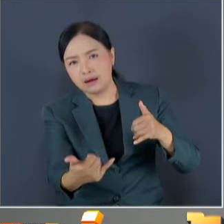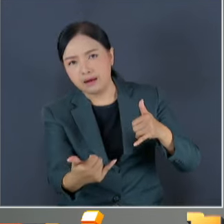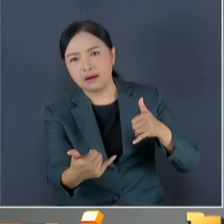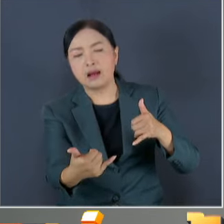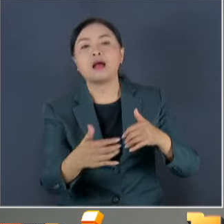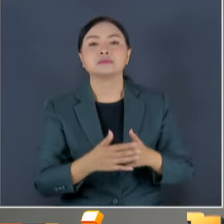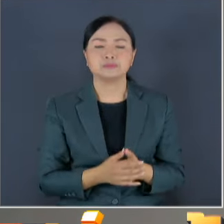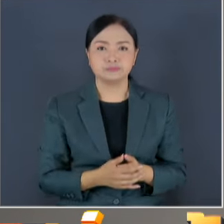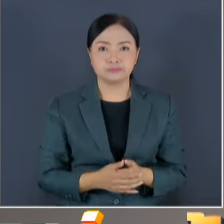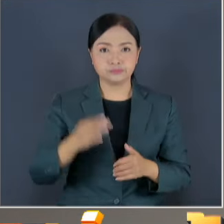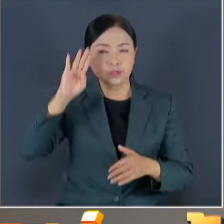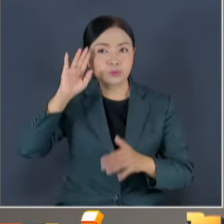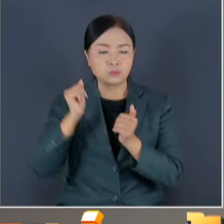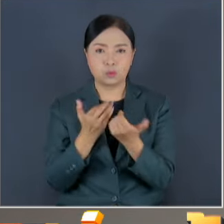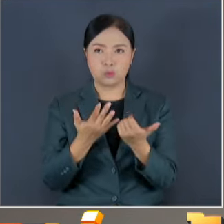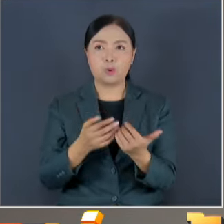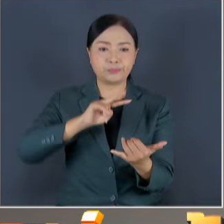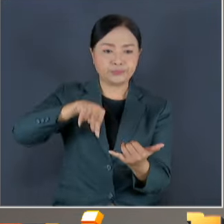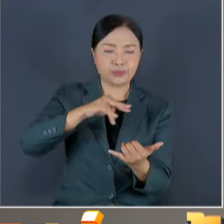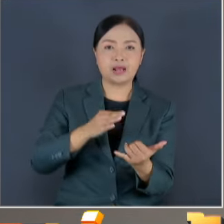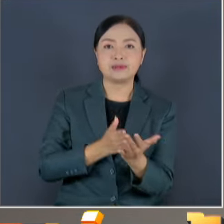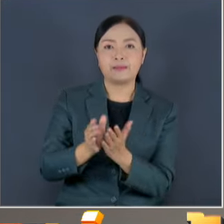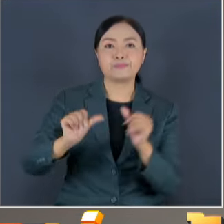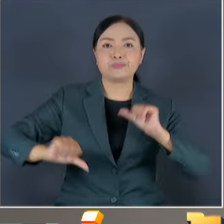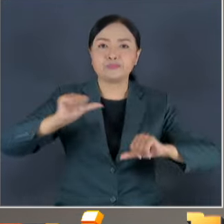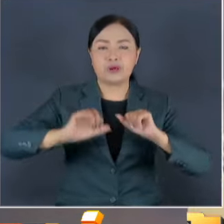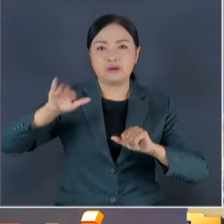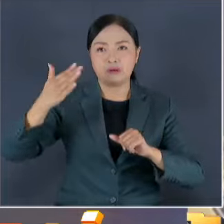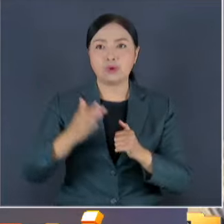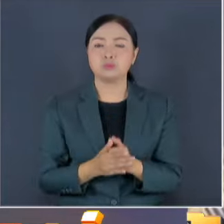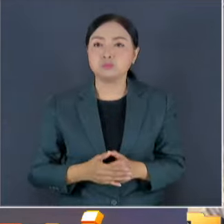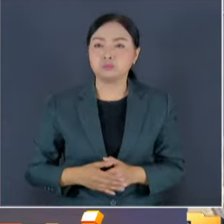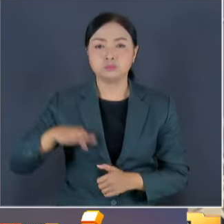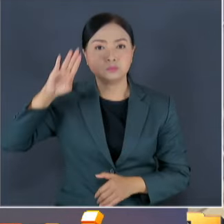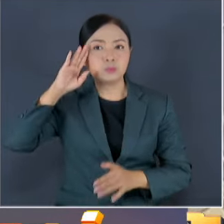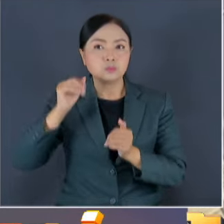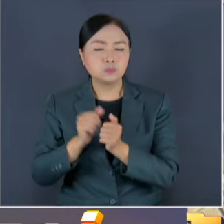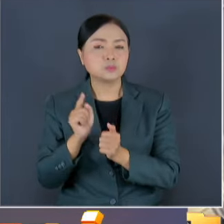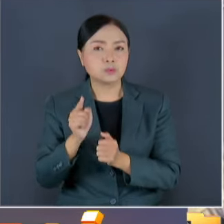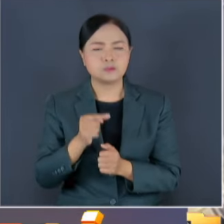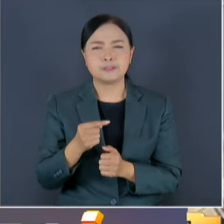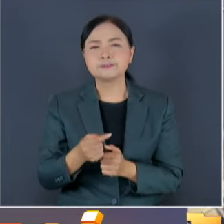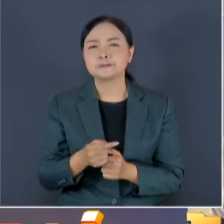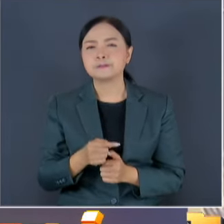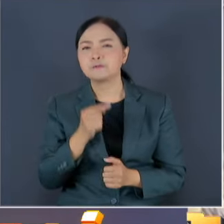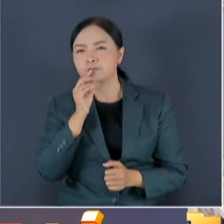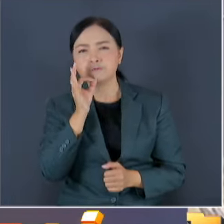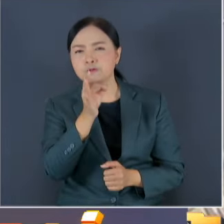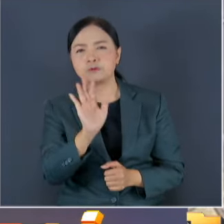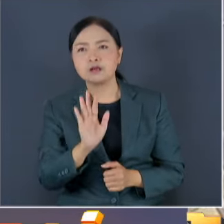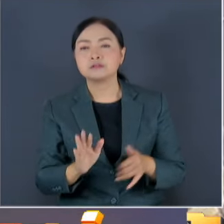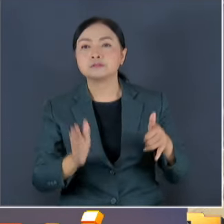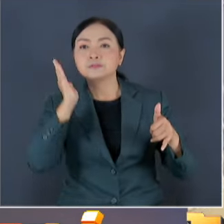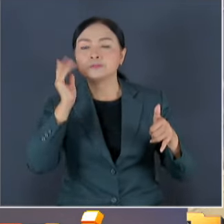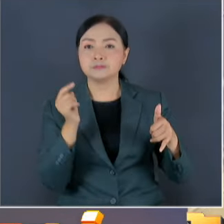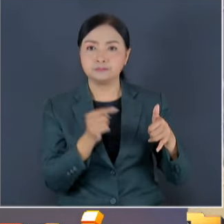ให้เกิดความรอบคอบตำรวจเองต้องรอผลตรวจทางนิติวิทยาศาสตร์ก่อนรวมทั้งพนักงานสอบสวนก็จำเป็นต้องมีความเห็นสั่งไม่ฟ้องเนื่องจากว่าตัว